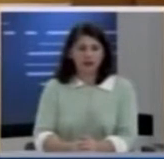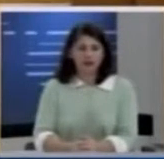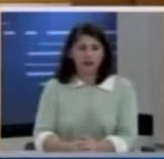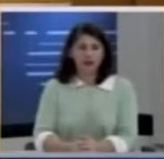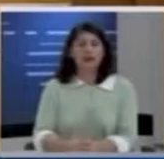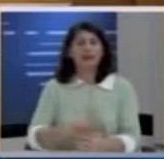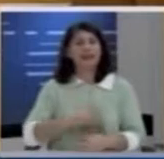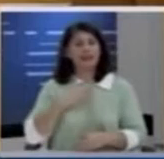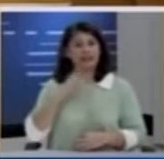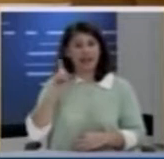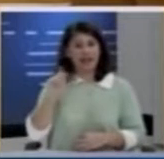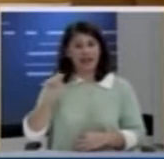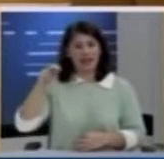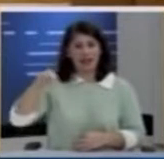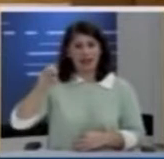Κύριε Δανέλη,